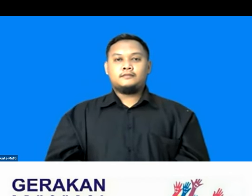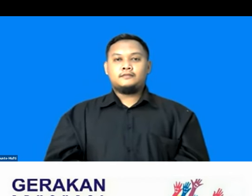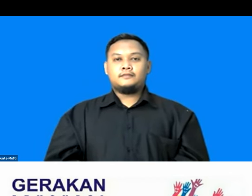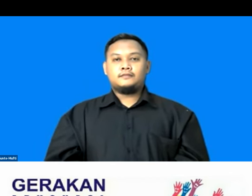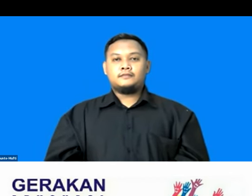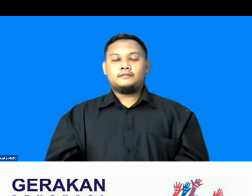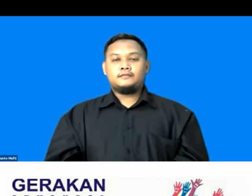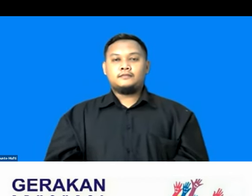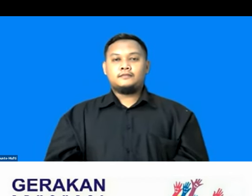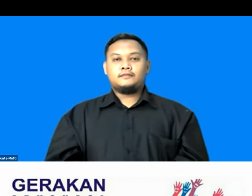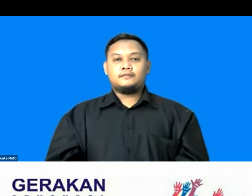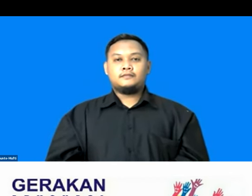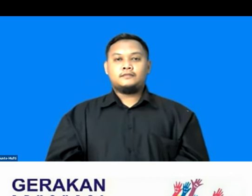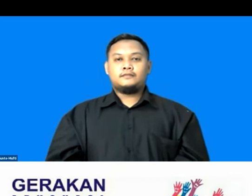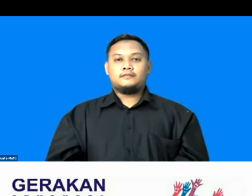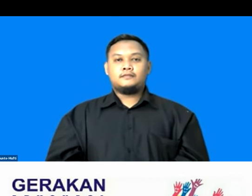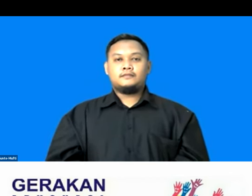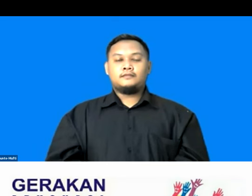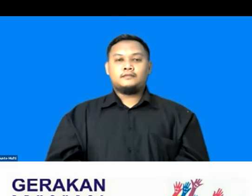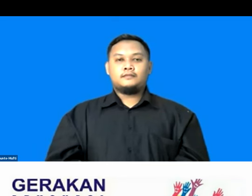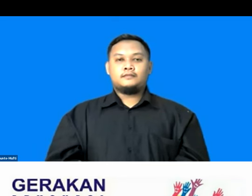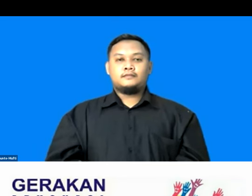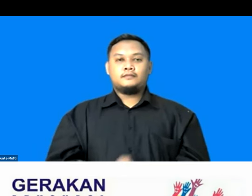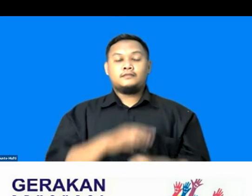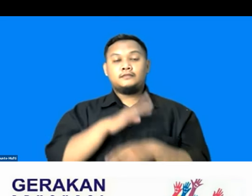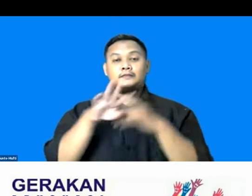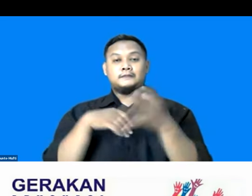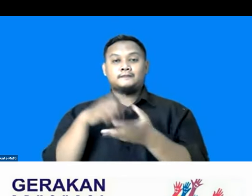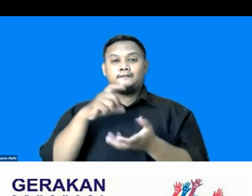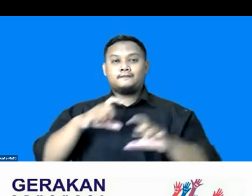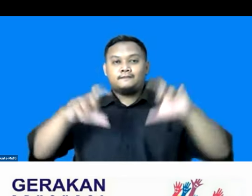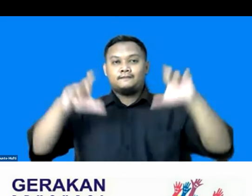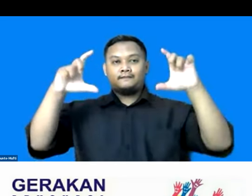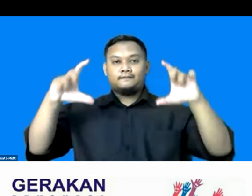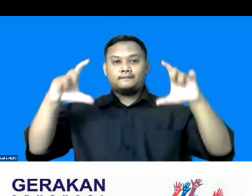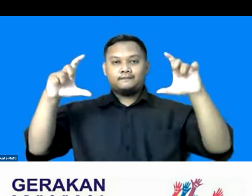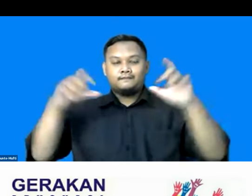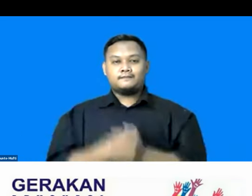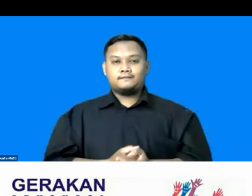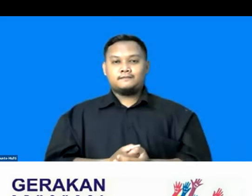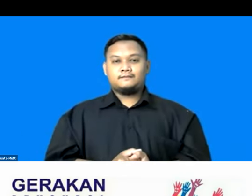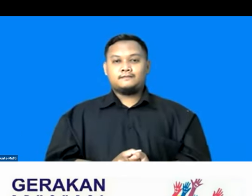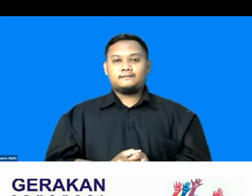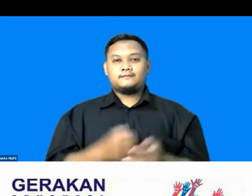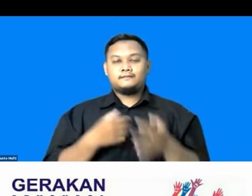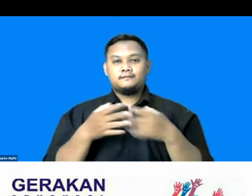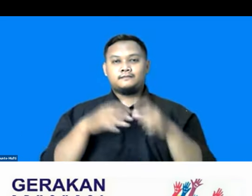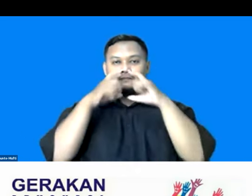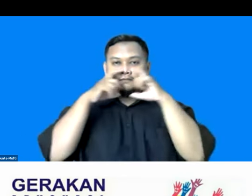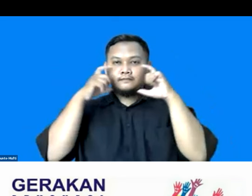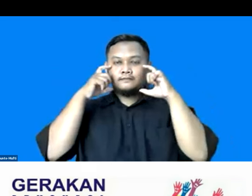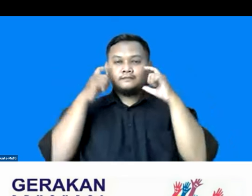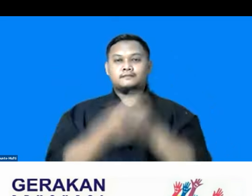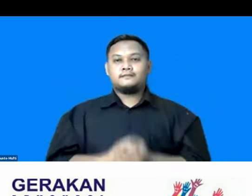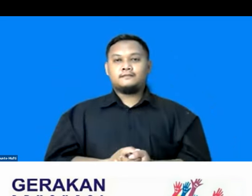Oke, sebentar ya. Kameranya semua nyala ya. Gak apa-apa pakai masker aja, soalnya deketan.